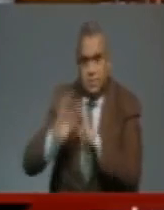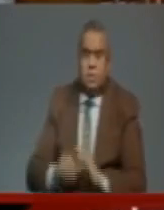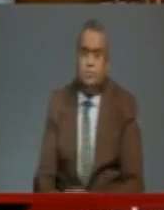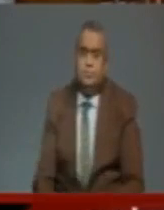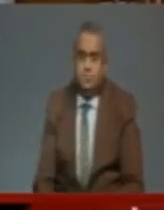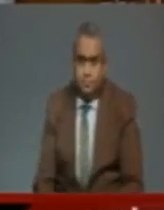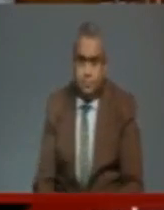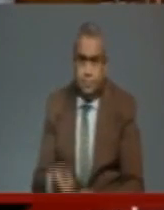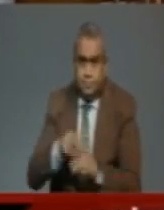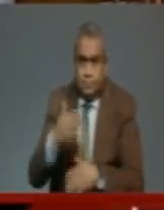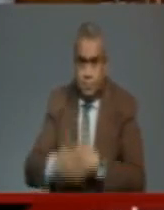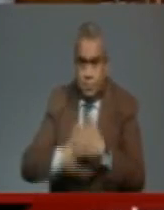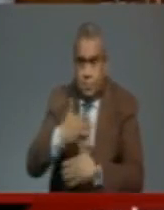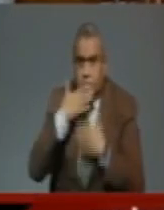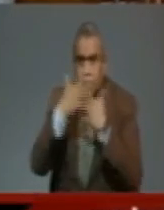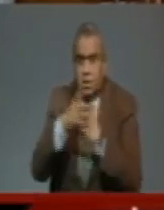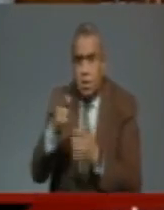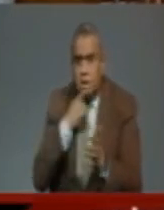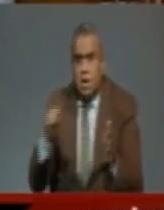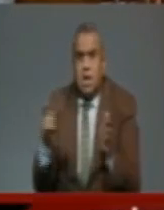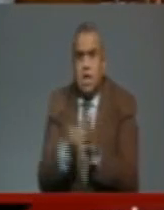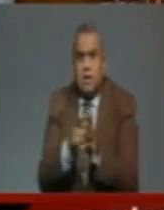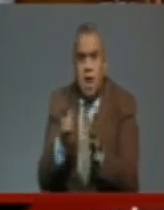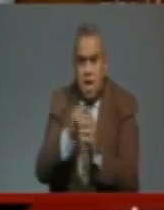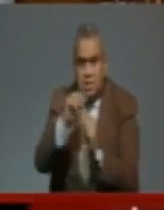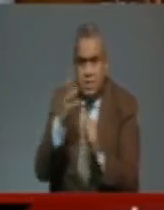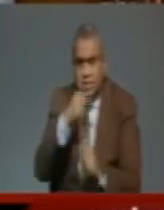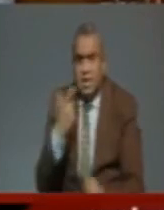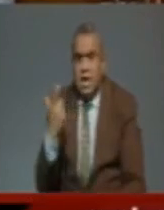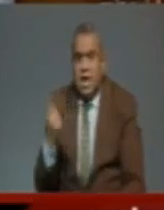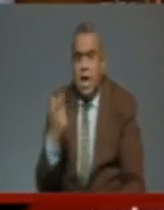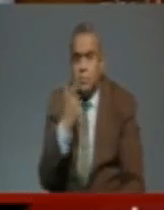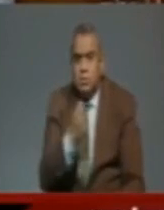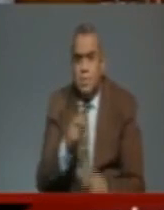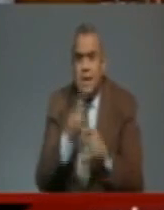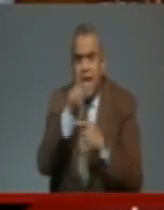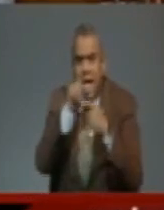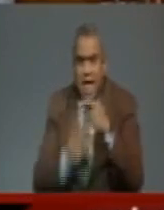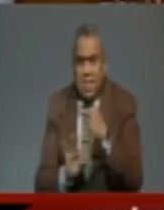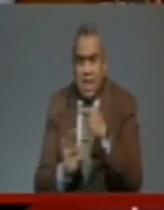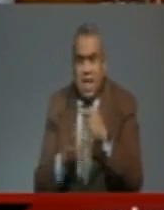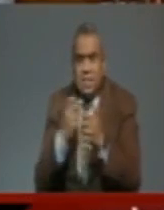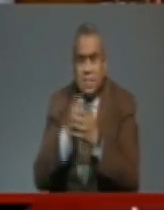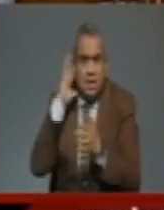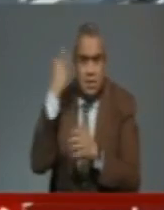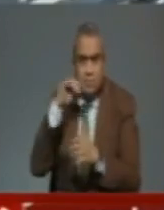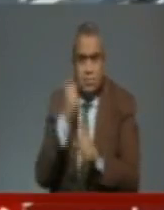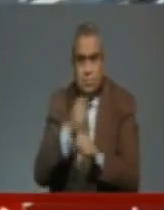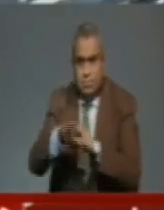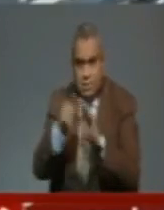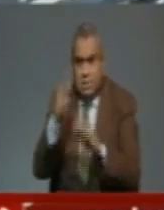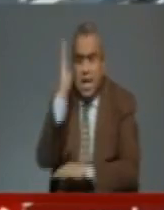المشروع اللي بعد كده يا فندم هو رصيف الاخشاب والغلال 85/3، ده حضرتك ايضا شرف بوضع حجر الاساس ليه